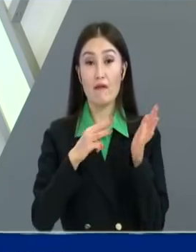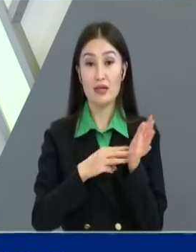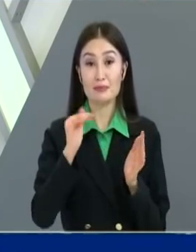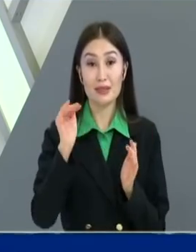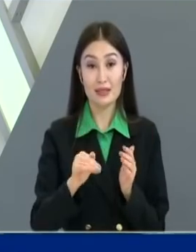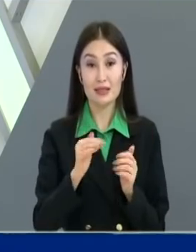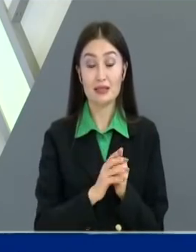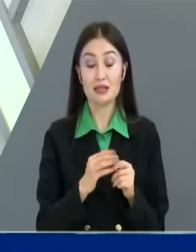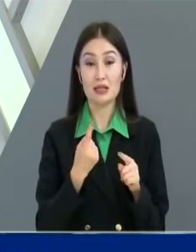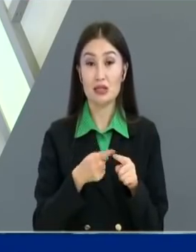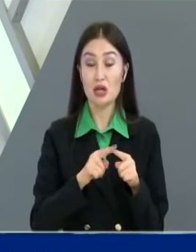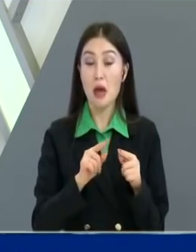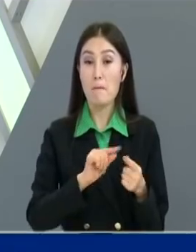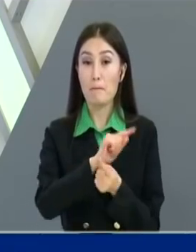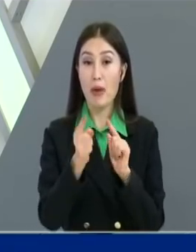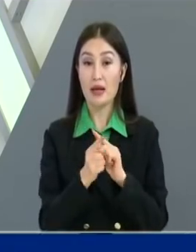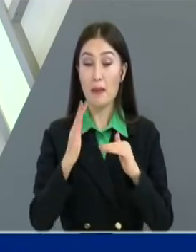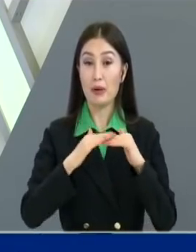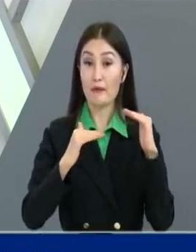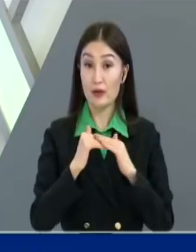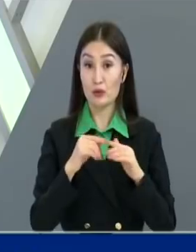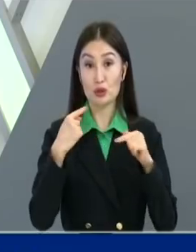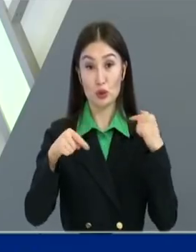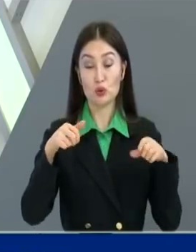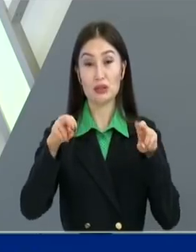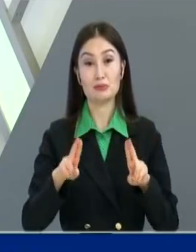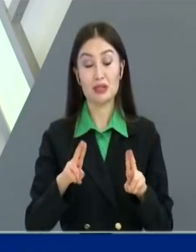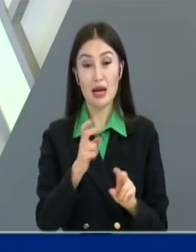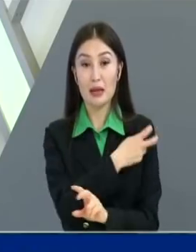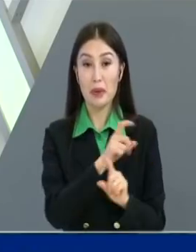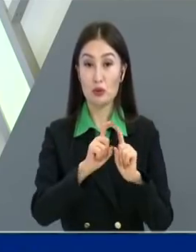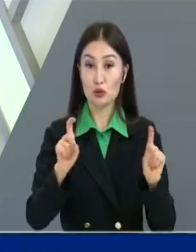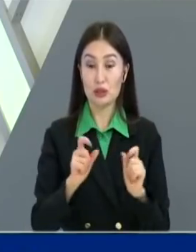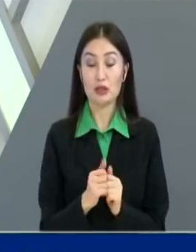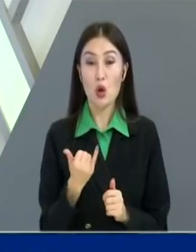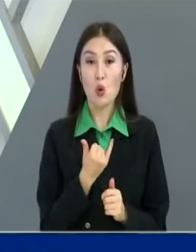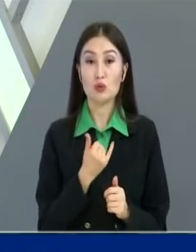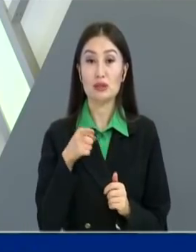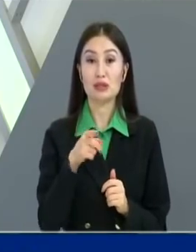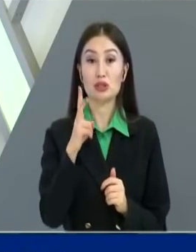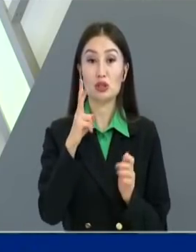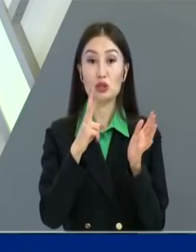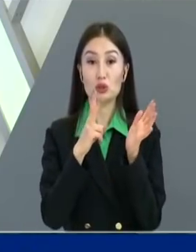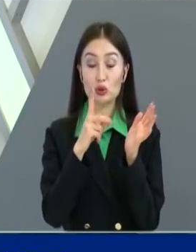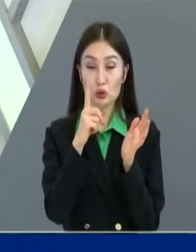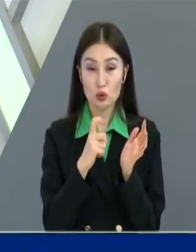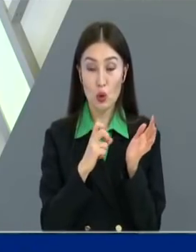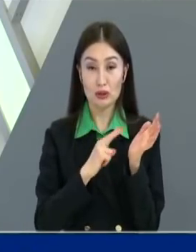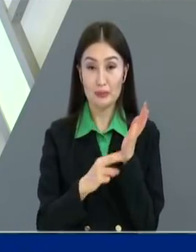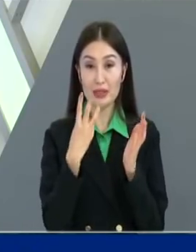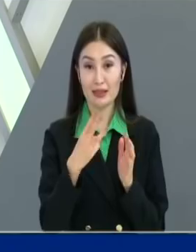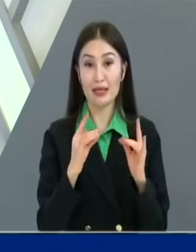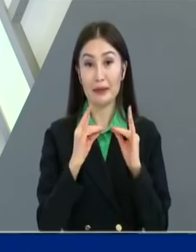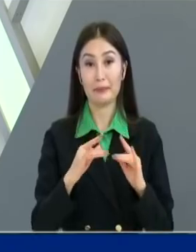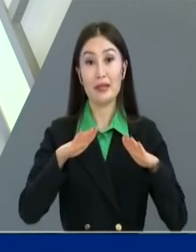коек. При необходимости перепрофилируют и другие специальные медучреждения. То у нас 1173 койко-мест готовы, которые